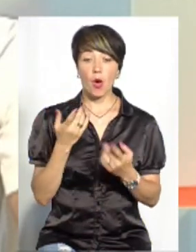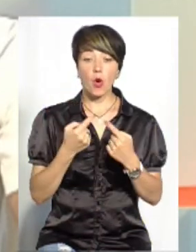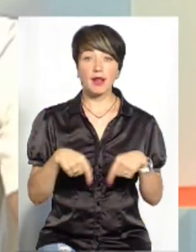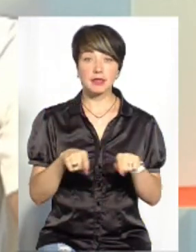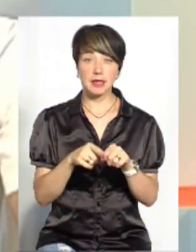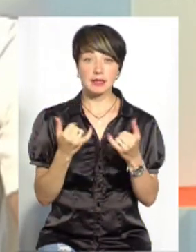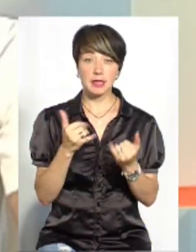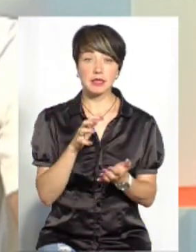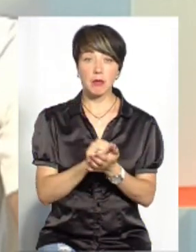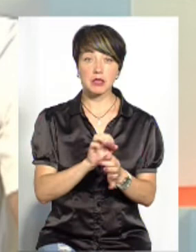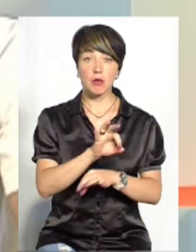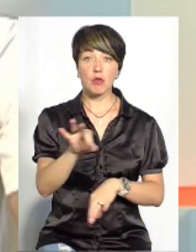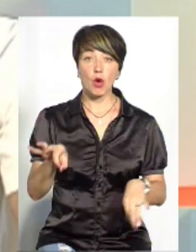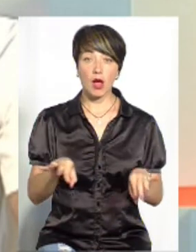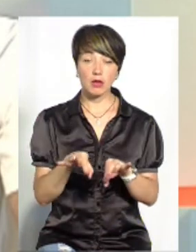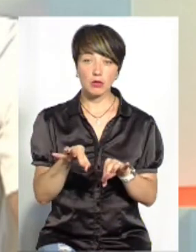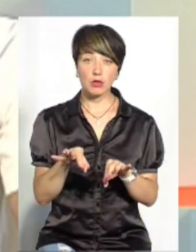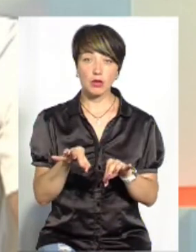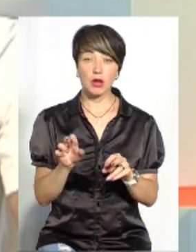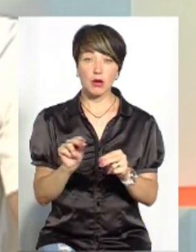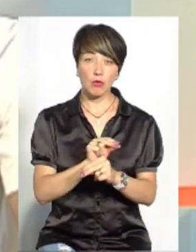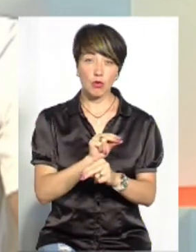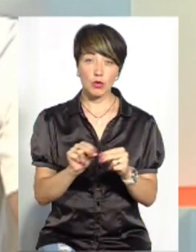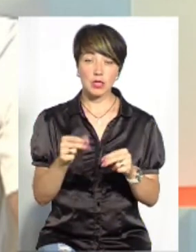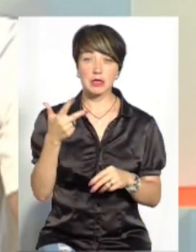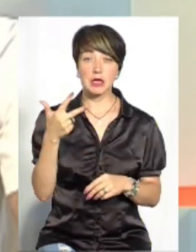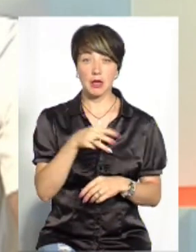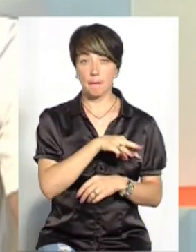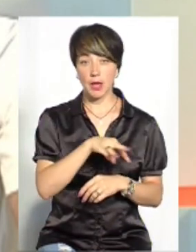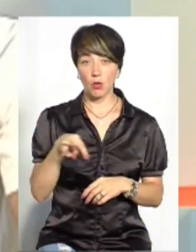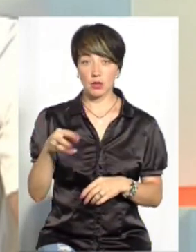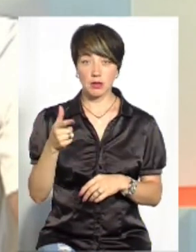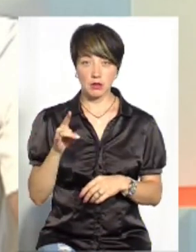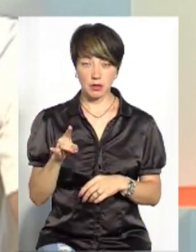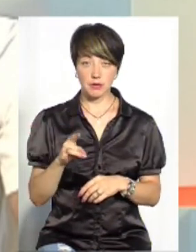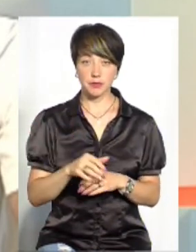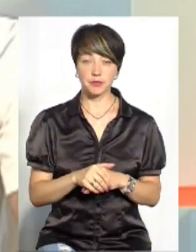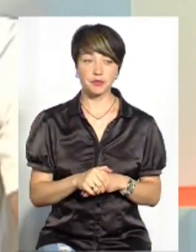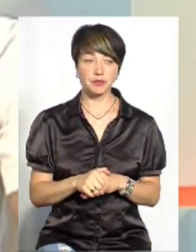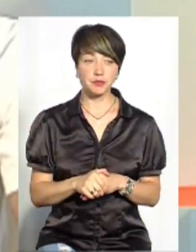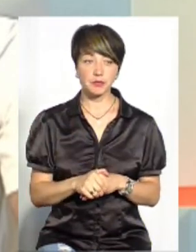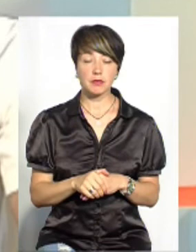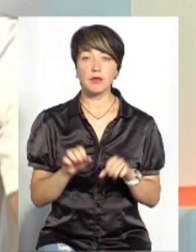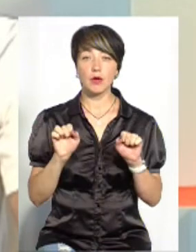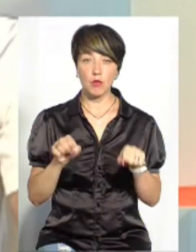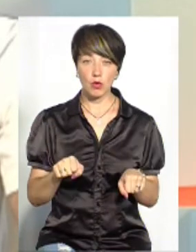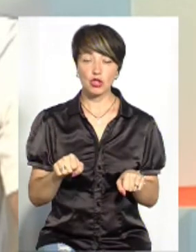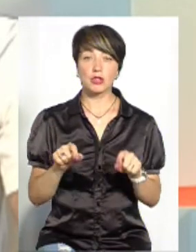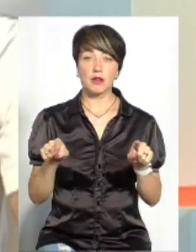яка зараз займається проектом, називає суму в районі 3 мільйонів гривень, за ці гроші його